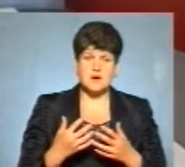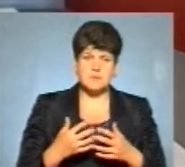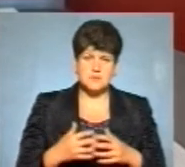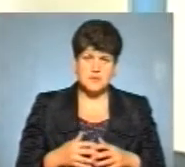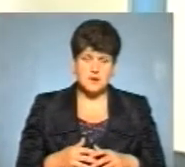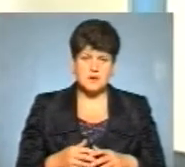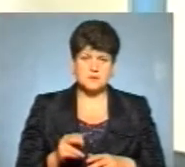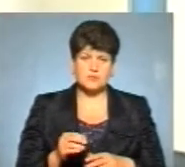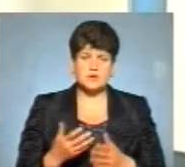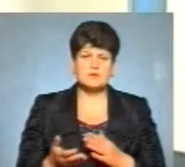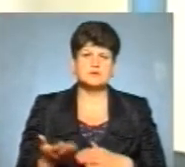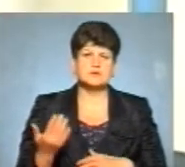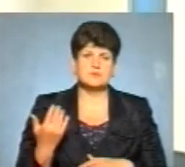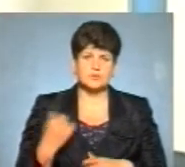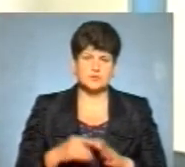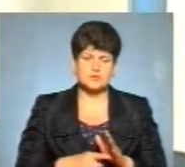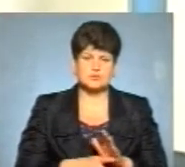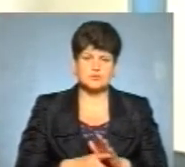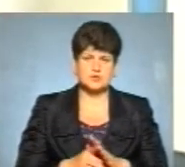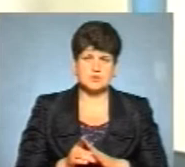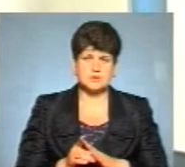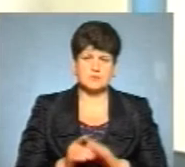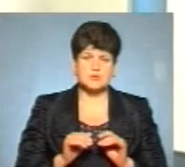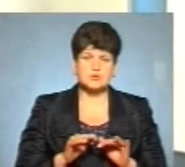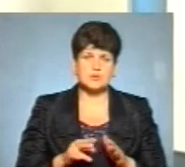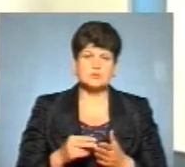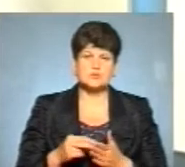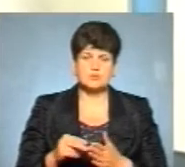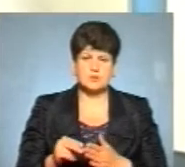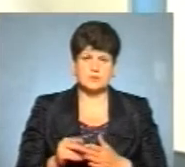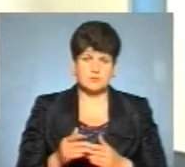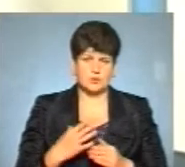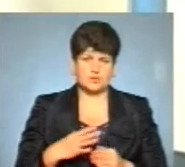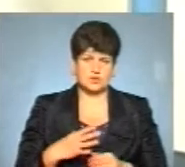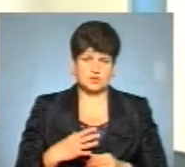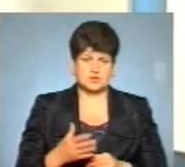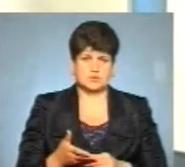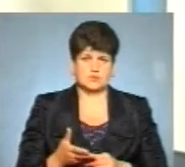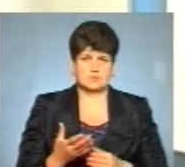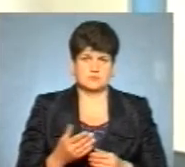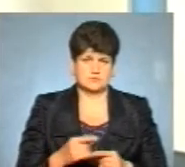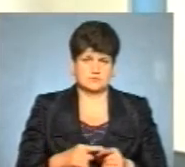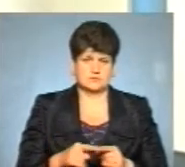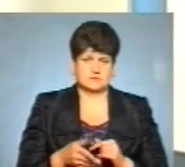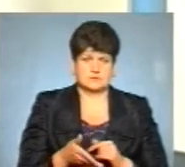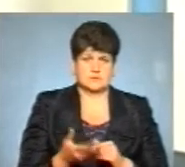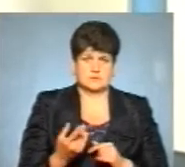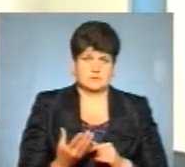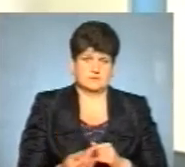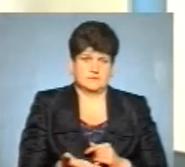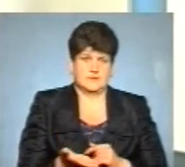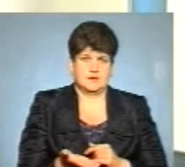вентиляції, по яких вже давніше розпочата процедура закупівлі. Десь ми очікуємо з дня на день